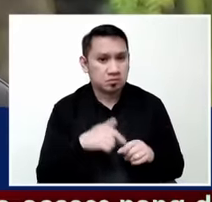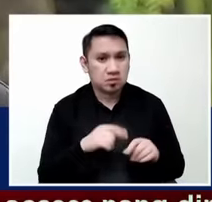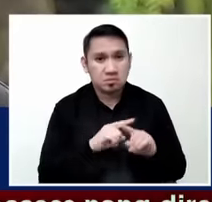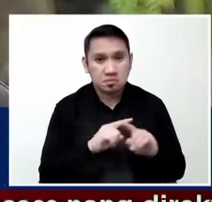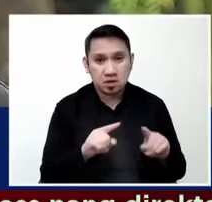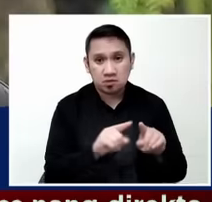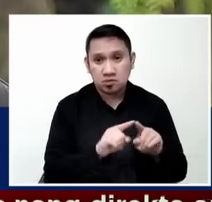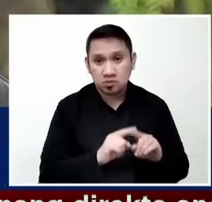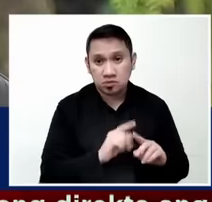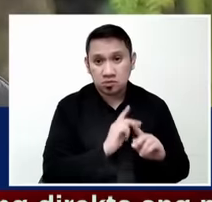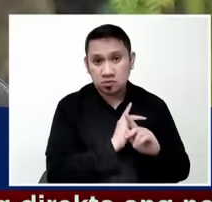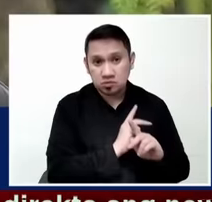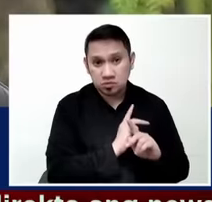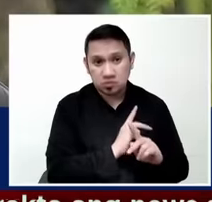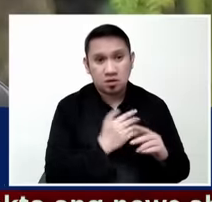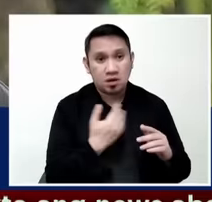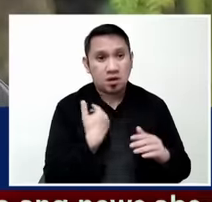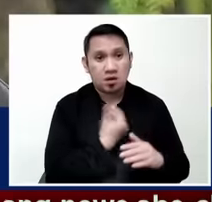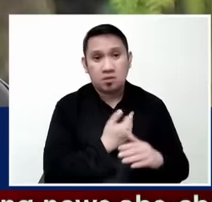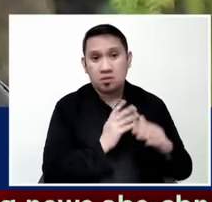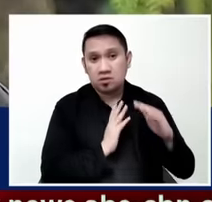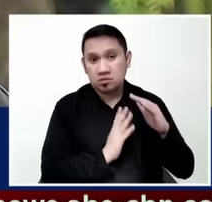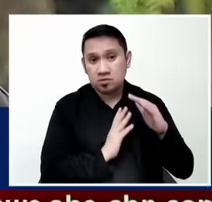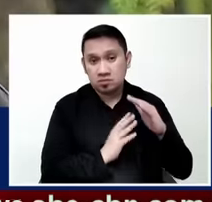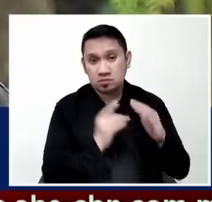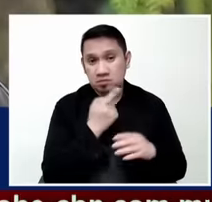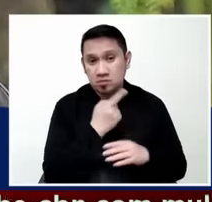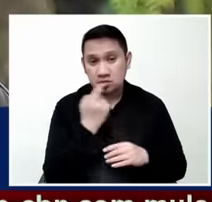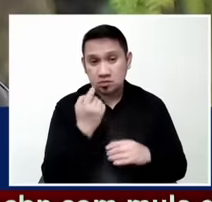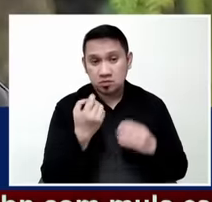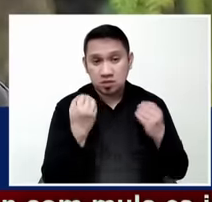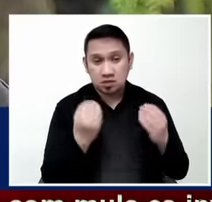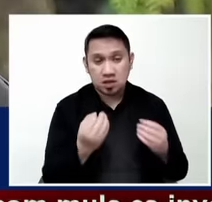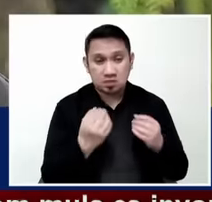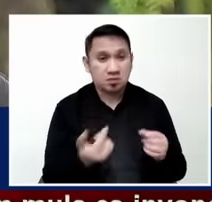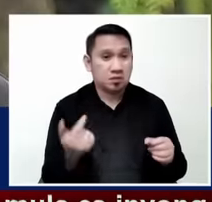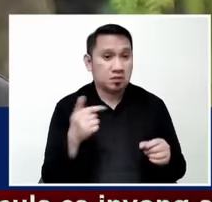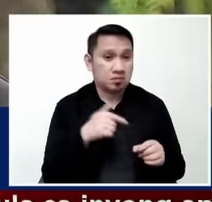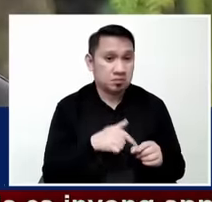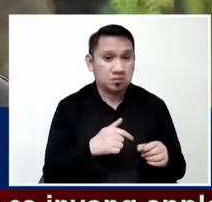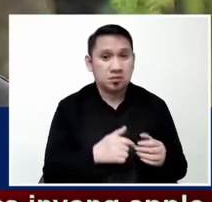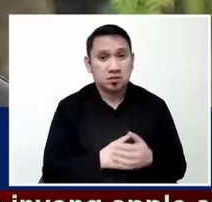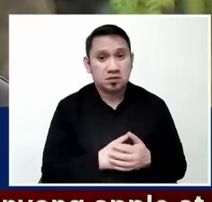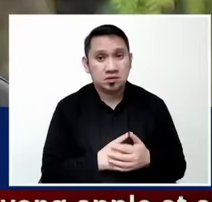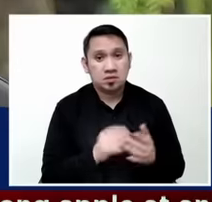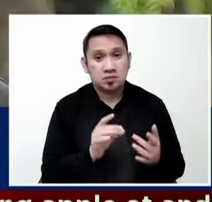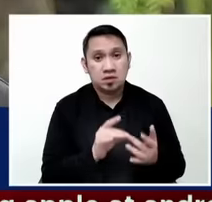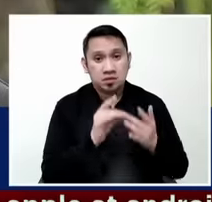our customers. Lalo na madami ngayon nagpapagasolina sa amin ng mga